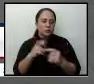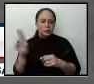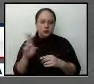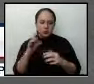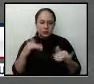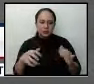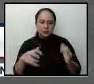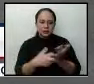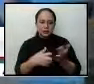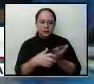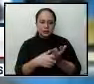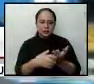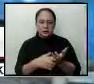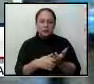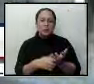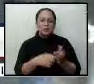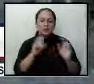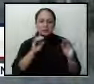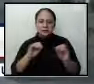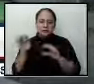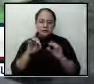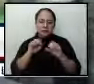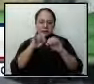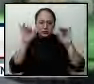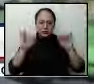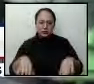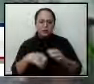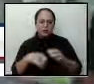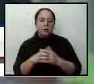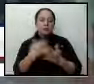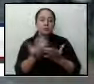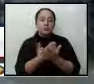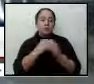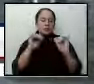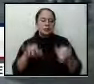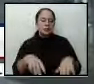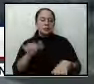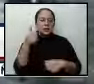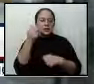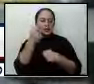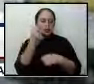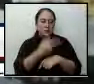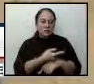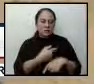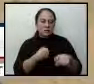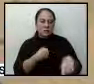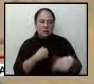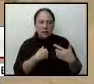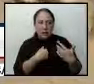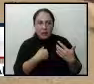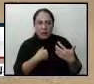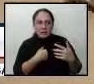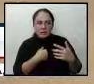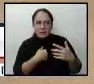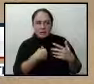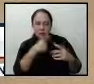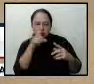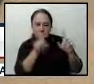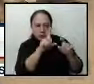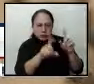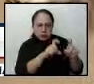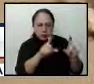namang i-encode sa system. Sa ilalim ng bagong sistema, may 10 araw para i-contest via online ng isang motorista ang violation na